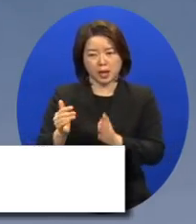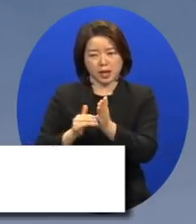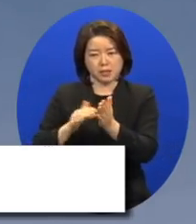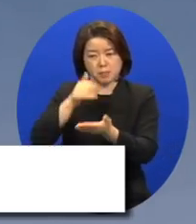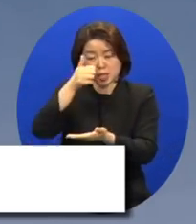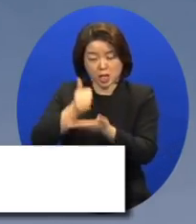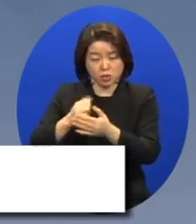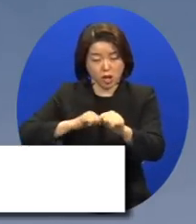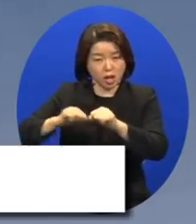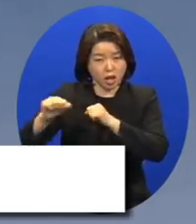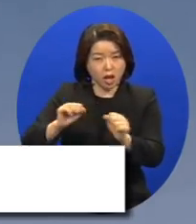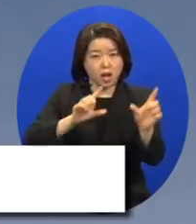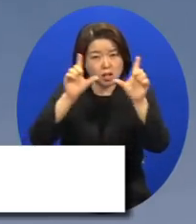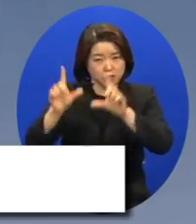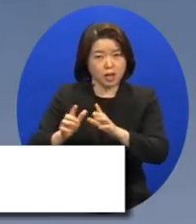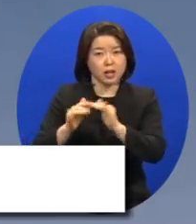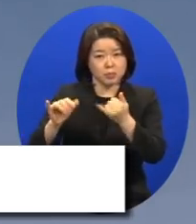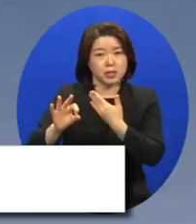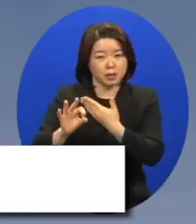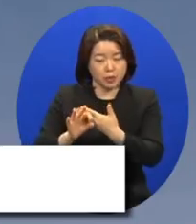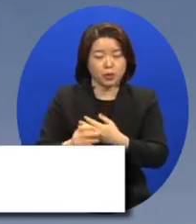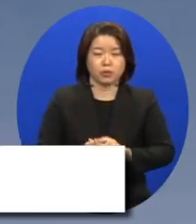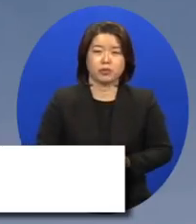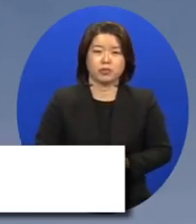죄를 짓고 사는 사람들이라면